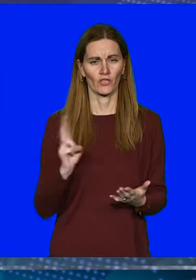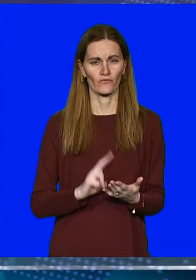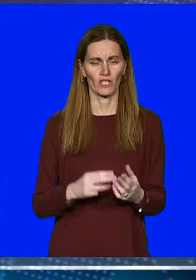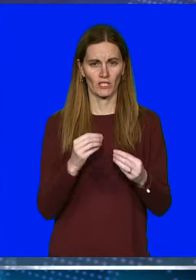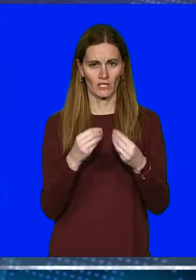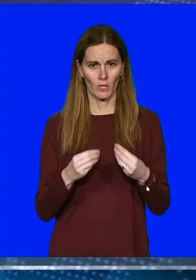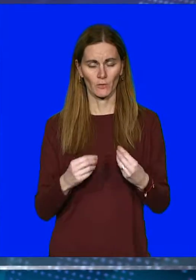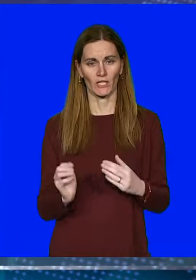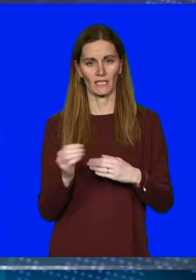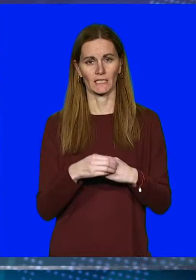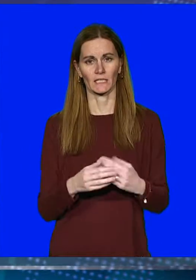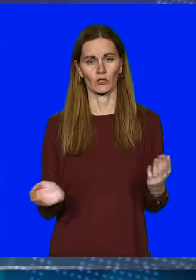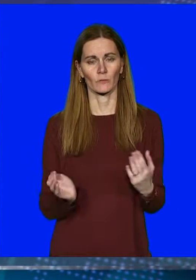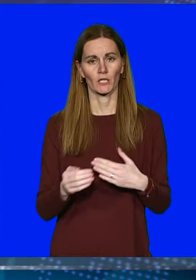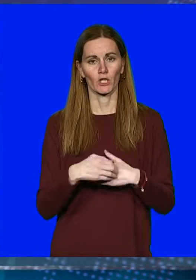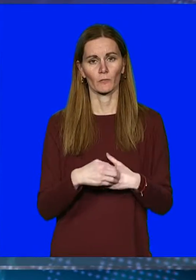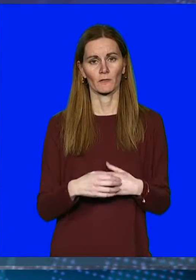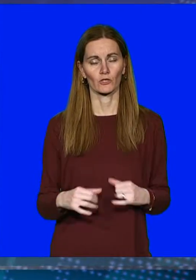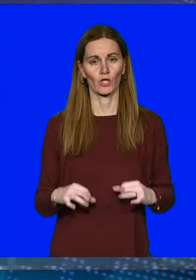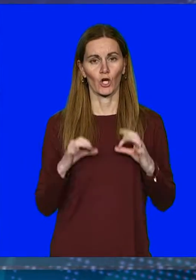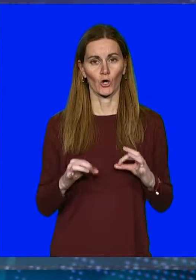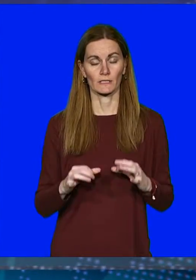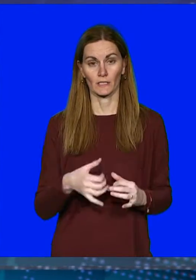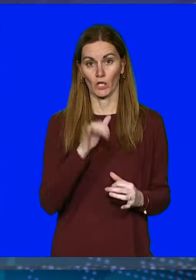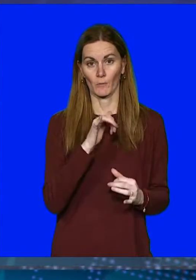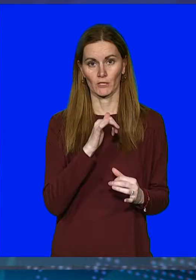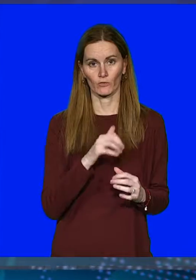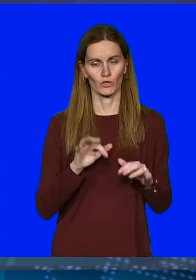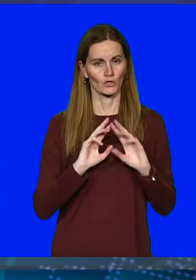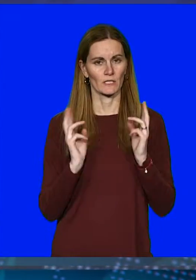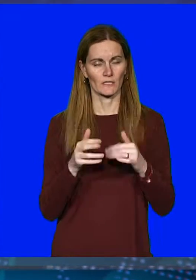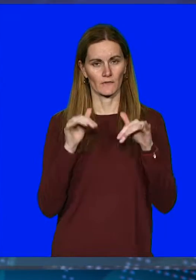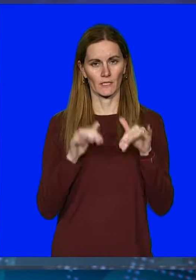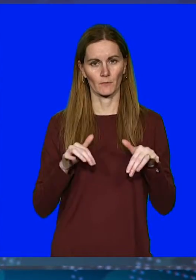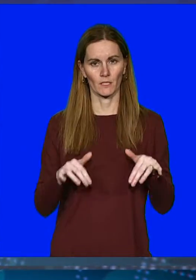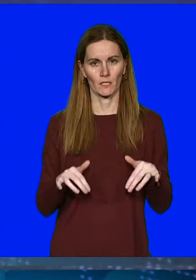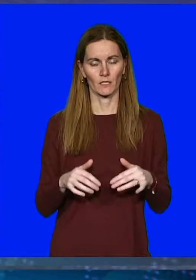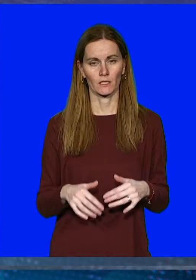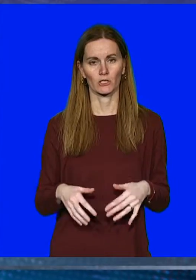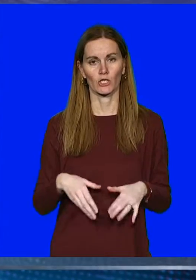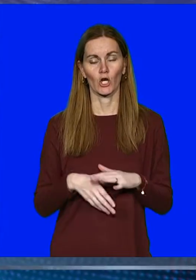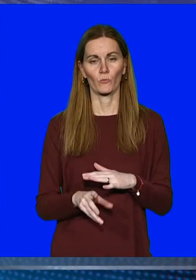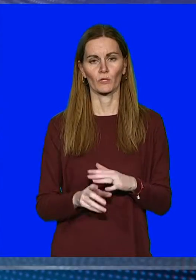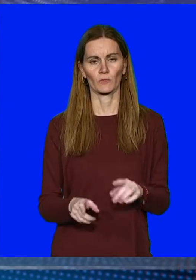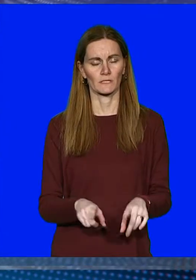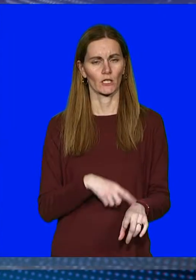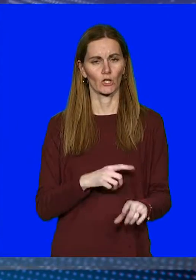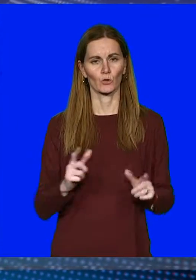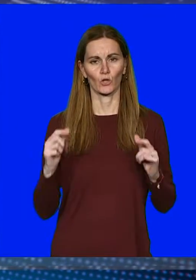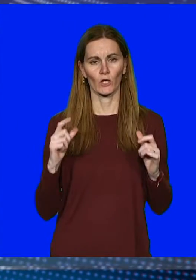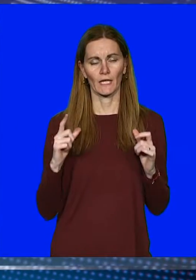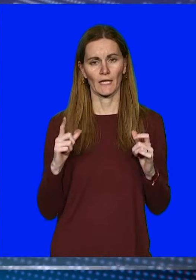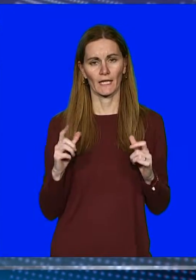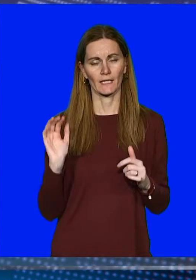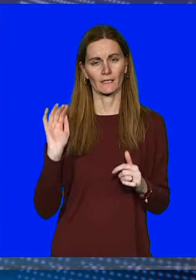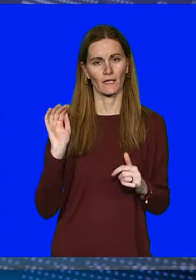Pročistač je jedan od najvažnijih projekata grada koji bi Dubrovčanima konačno osigurao pitku vodu i za vrijeme kiša. Iako se puštanje ovog uređaja u puni pogon već